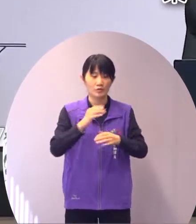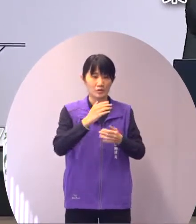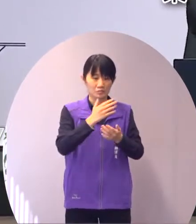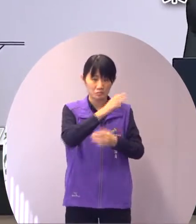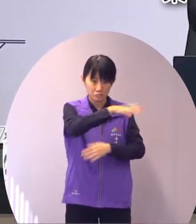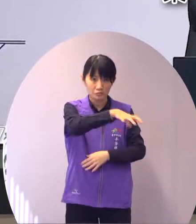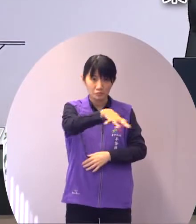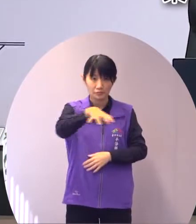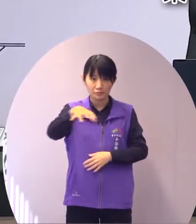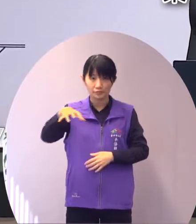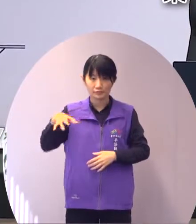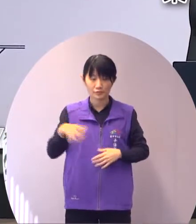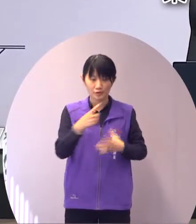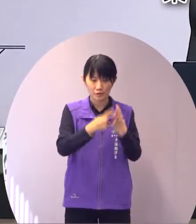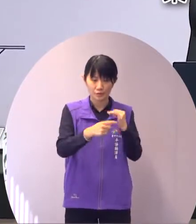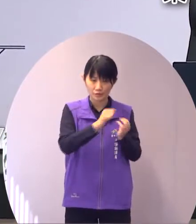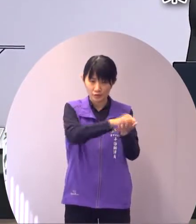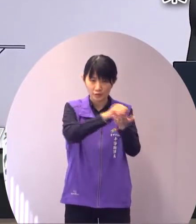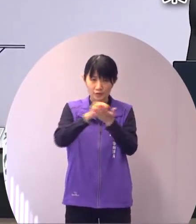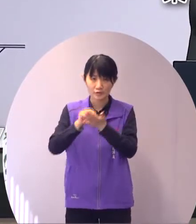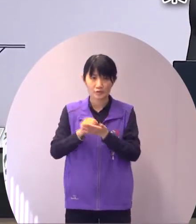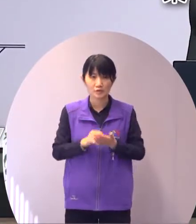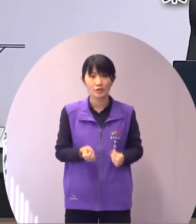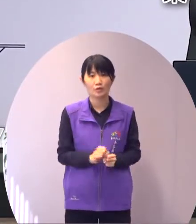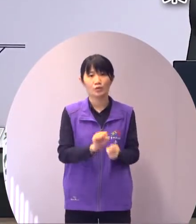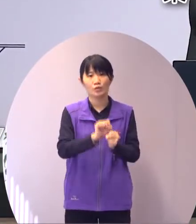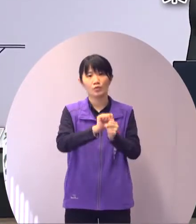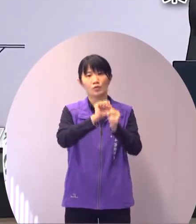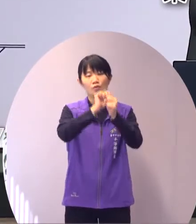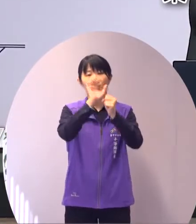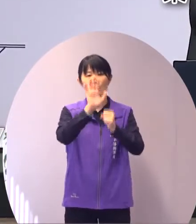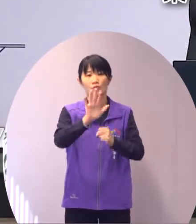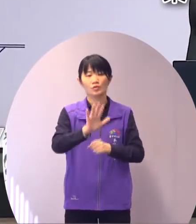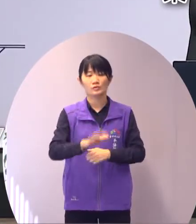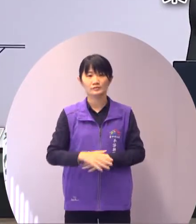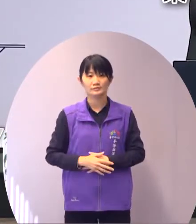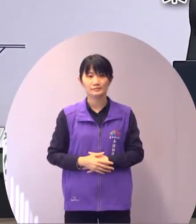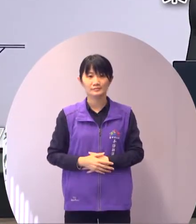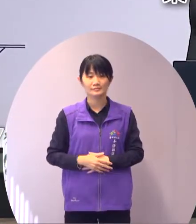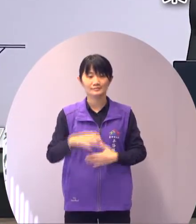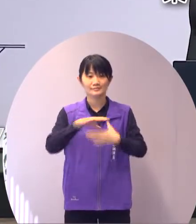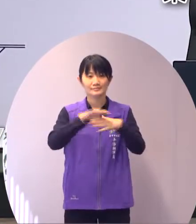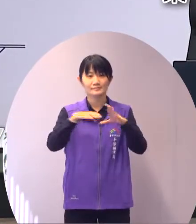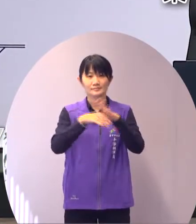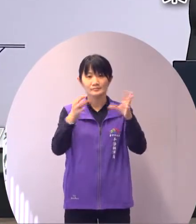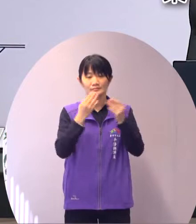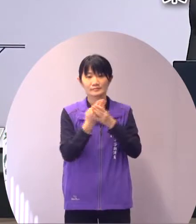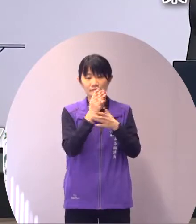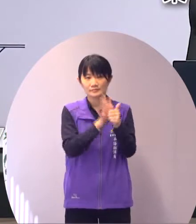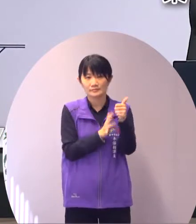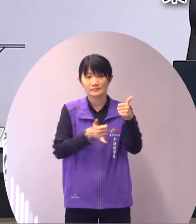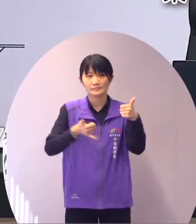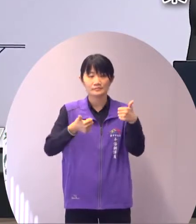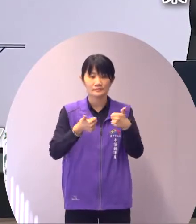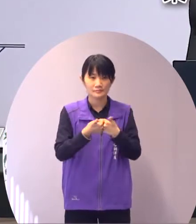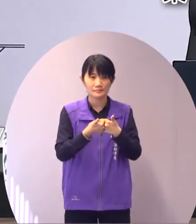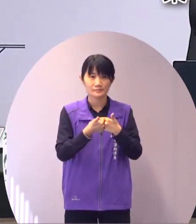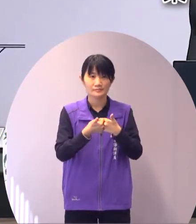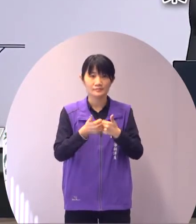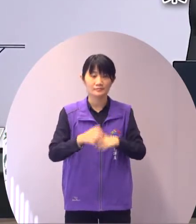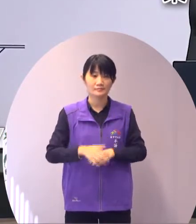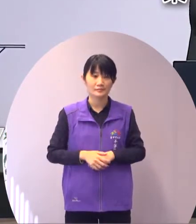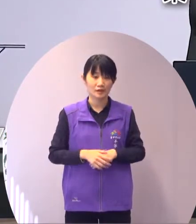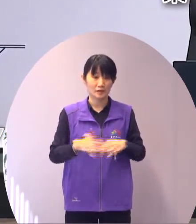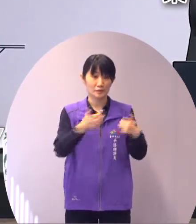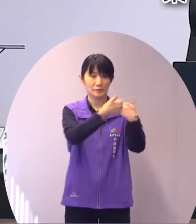量哈，都急剧的成长。好，那所以我们文化资产委员会、审议委员会也是召开的次